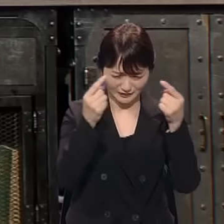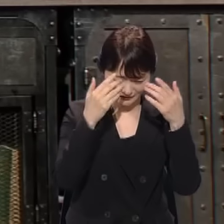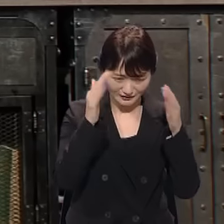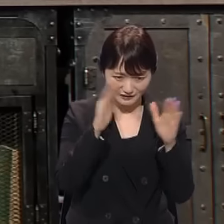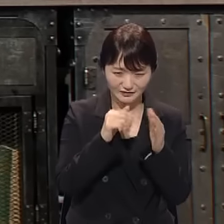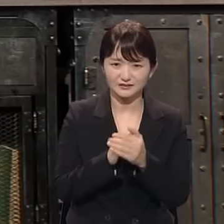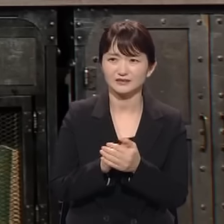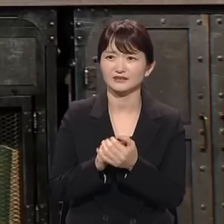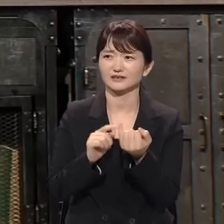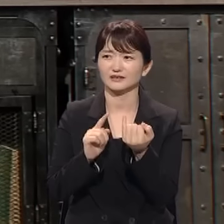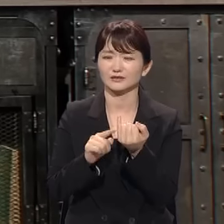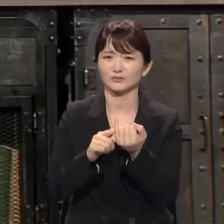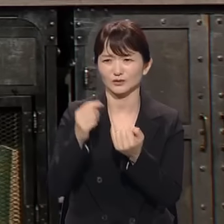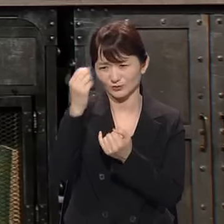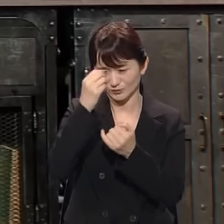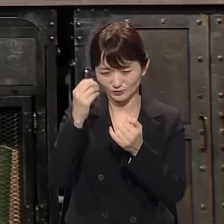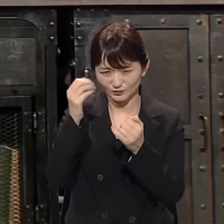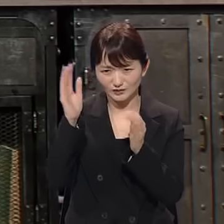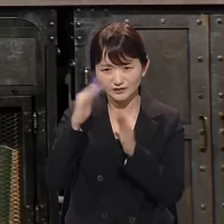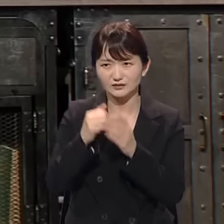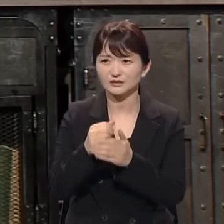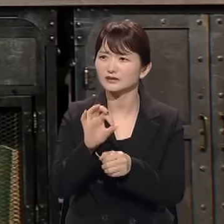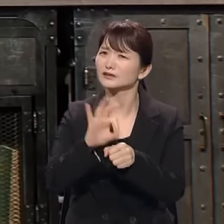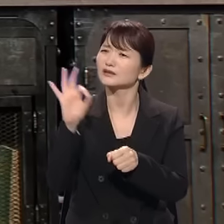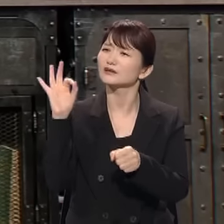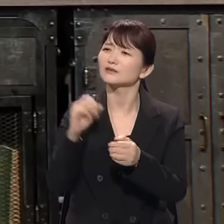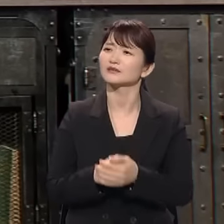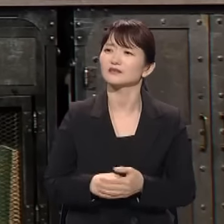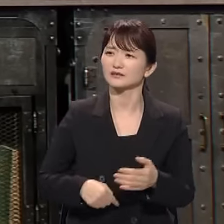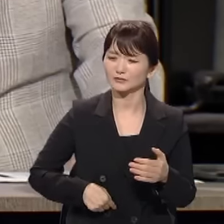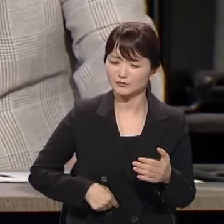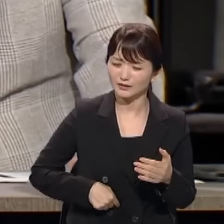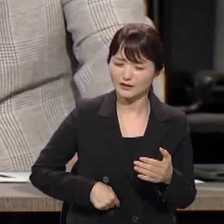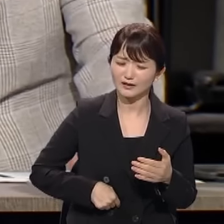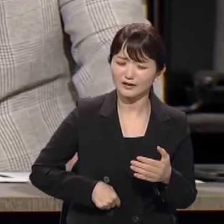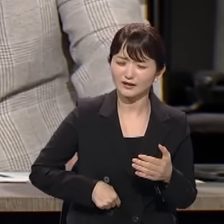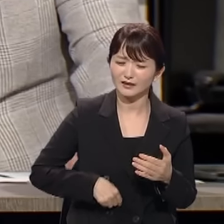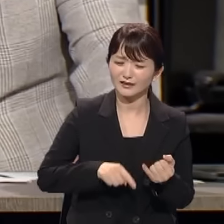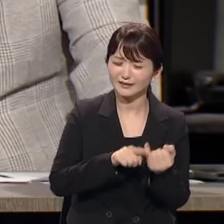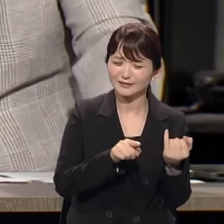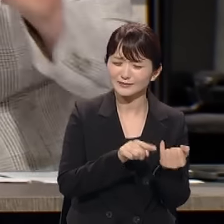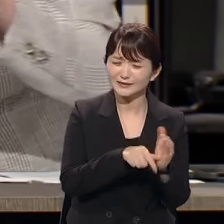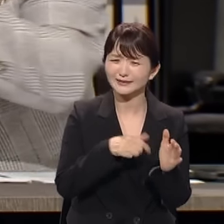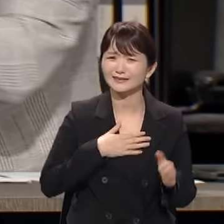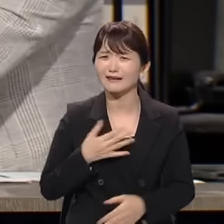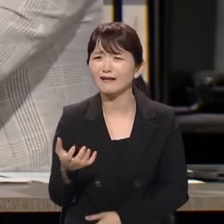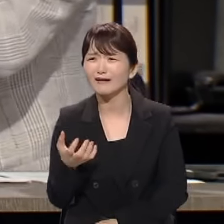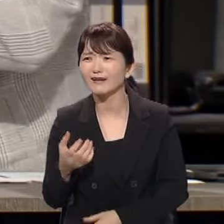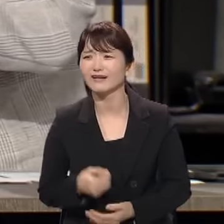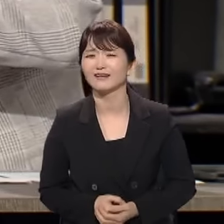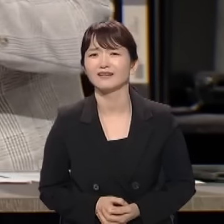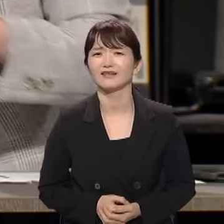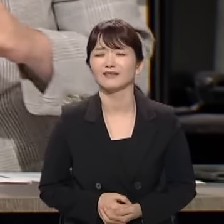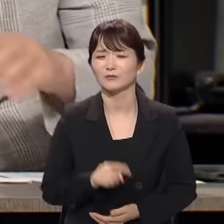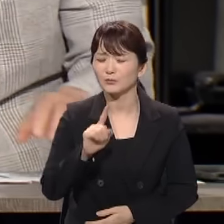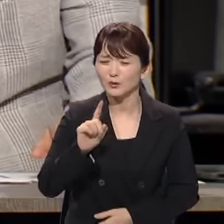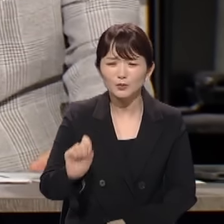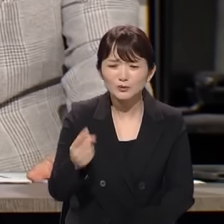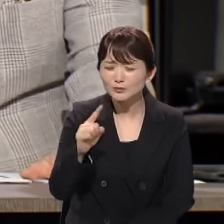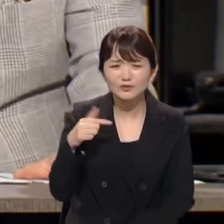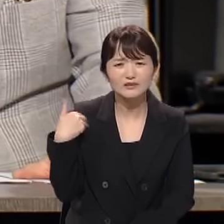고등학생인데 10여 년 전에 참 걔들이 배에 있을 때마다 그렇게 아팠던 기억이 나거든요. 이거 사실은 뭐니 모를